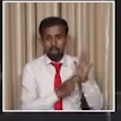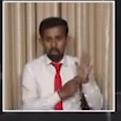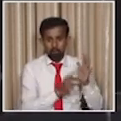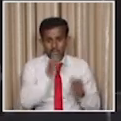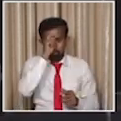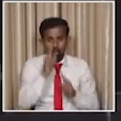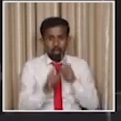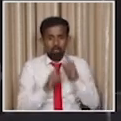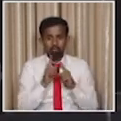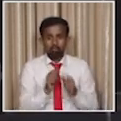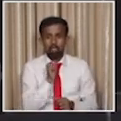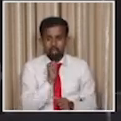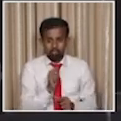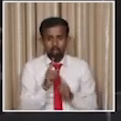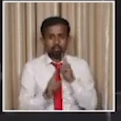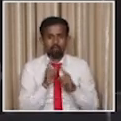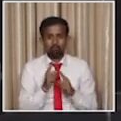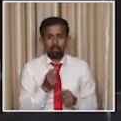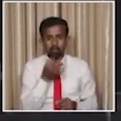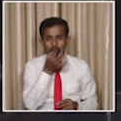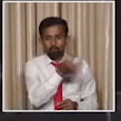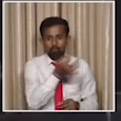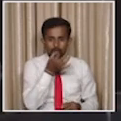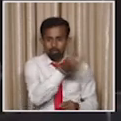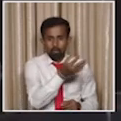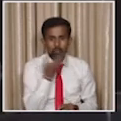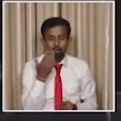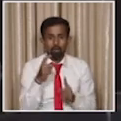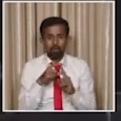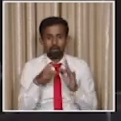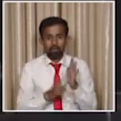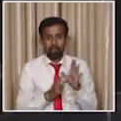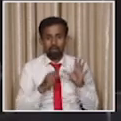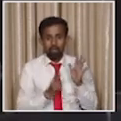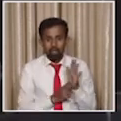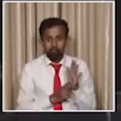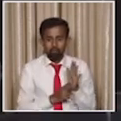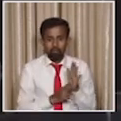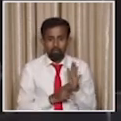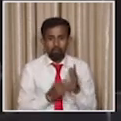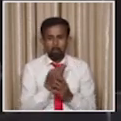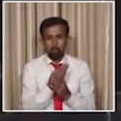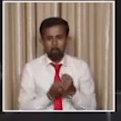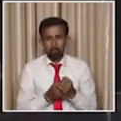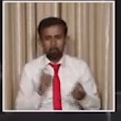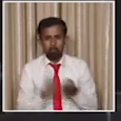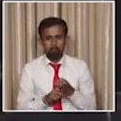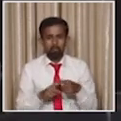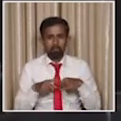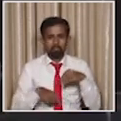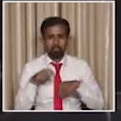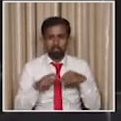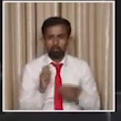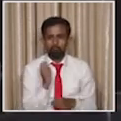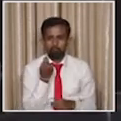ඒක තමයි ඇත්ත කතාව. අපිට චෝදනා කරගන්න පුළුවන්. හැබැයි ඩිලාන් පෙරරා මන්ත්‍රීතුමා කරේ අපි ජාතිවාදී අවශ්‍යම ඡන්ද ජයග්‍රහණය කරන්න.